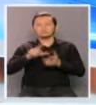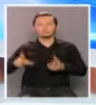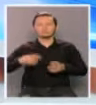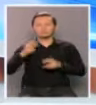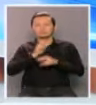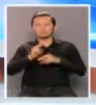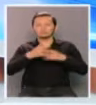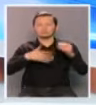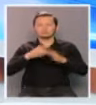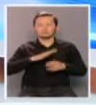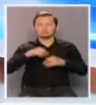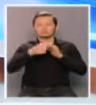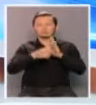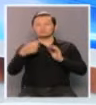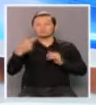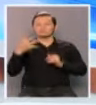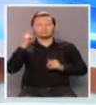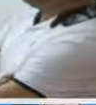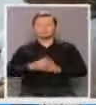от 16 до 25 лет.